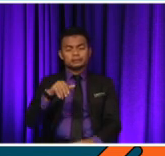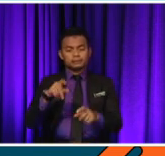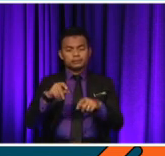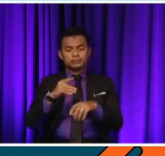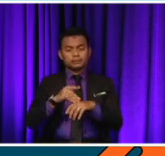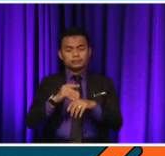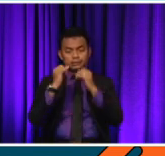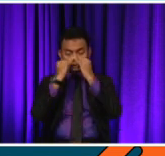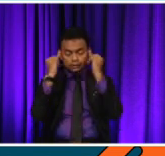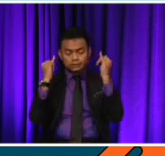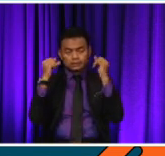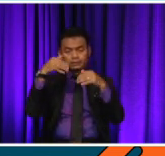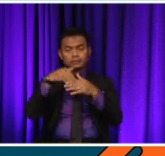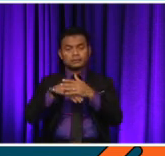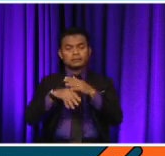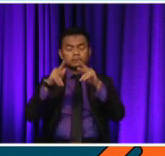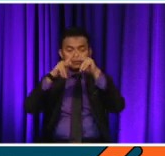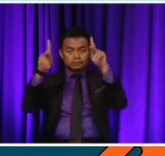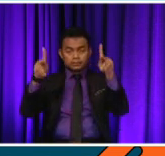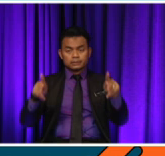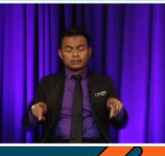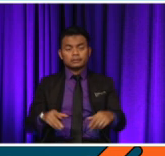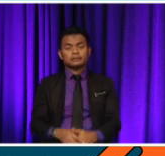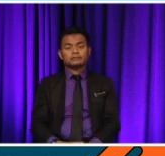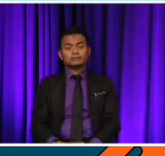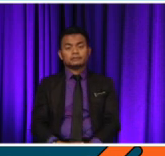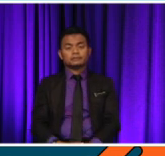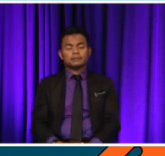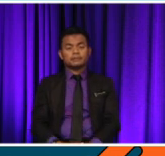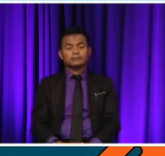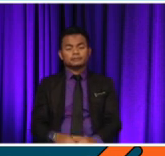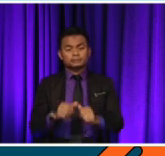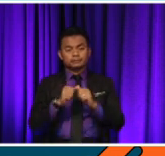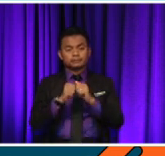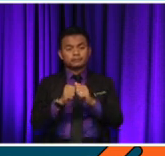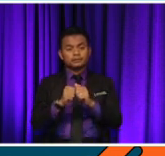ataupun dalam pemeriksaan yang ditanyalah mengikut kehendak soalnya berpadukan